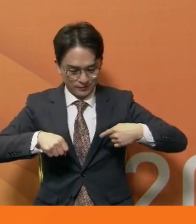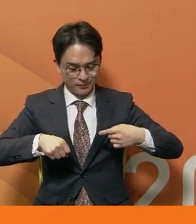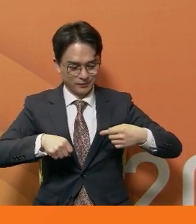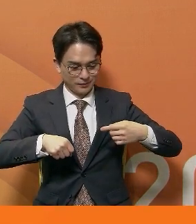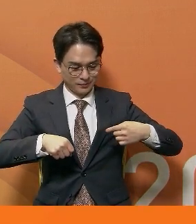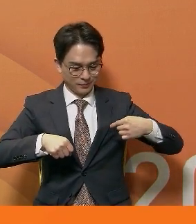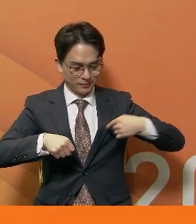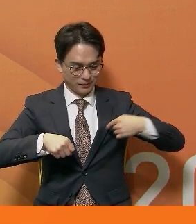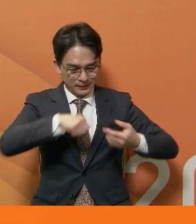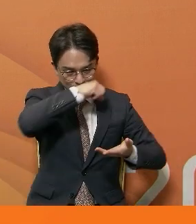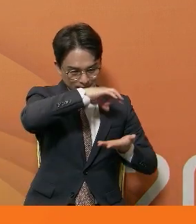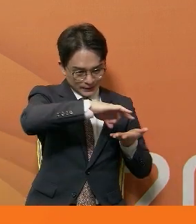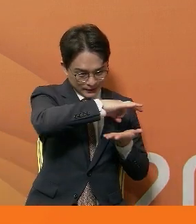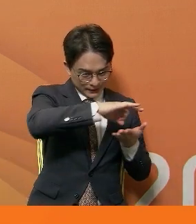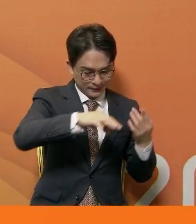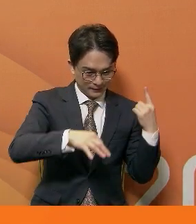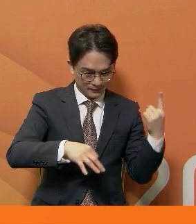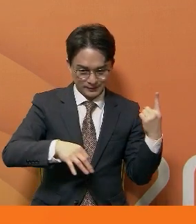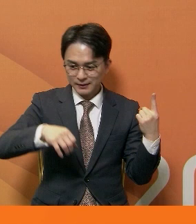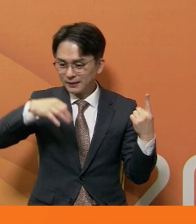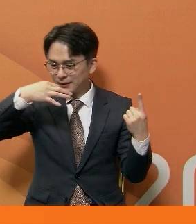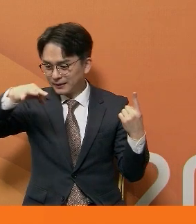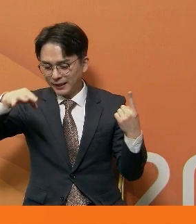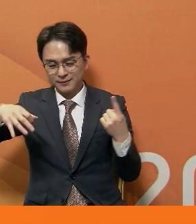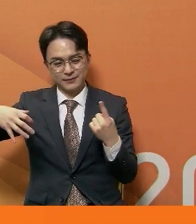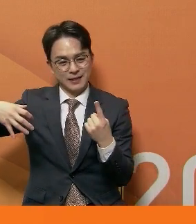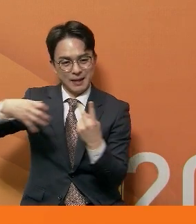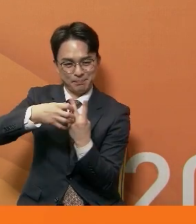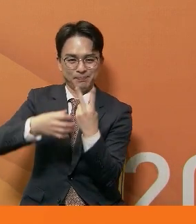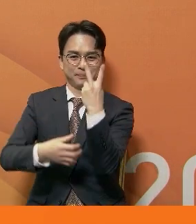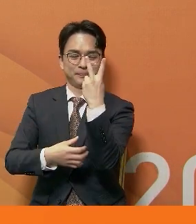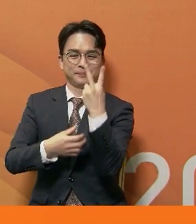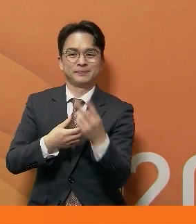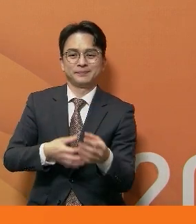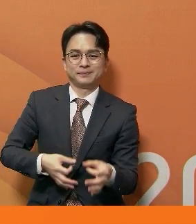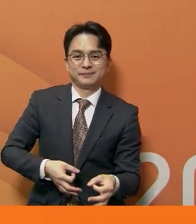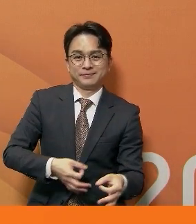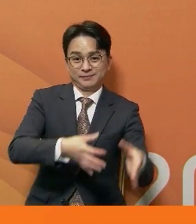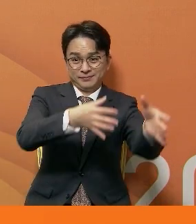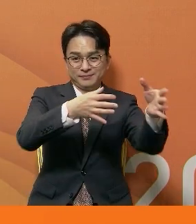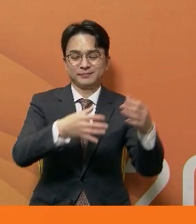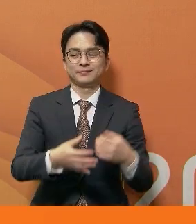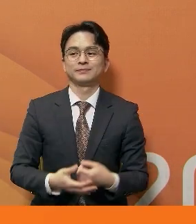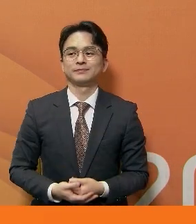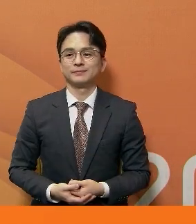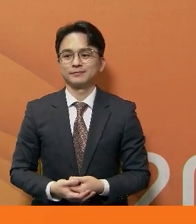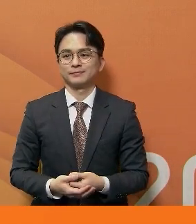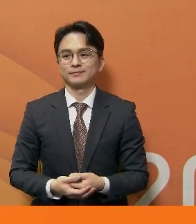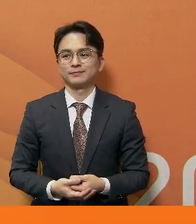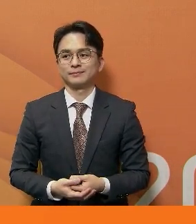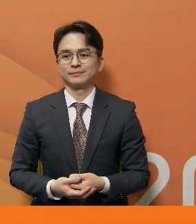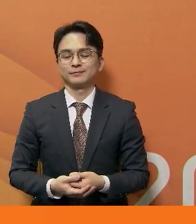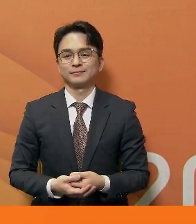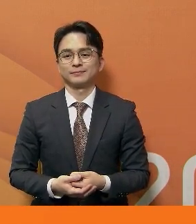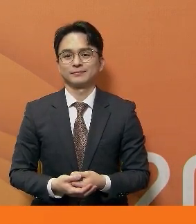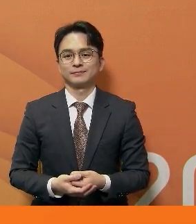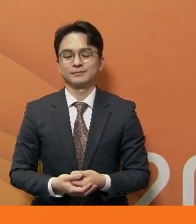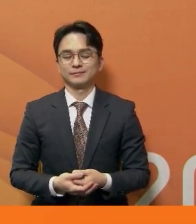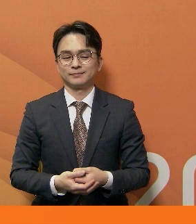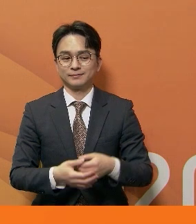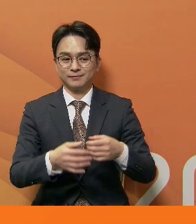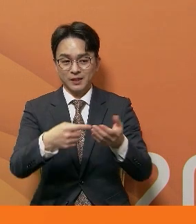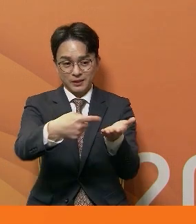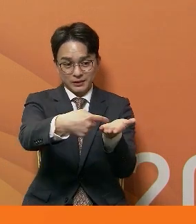경우에는 지원사업에 제출한 서류를 기반으로 해서 금융에 필요한 약간의 한두 장 정도의 추가